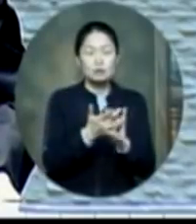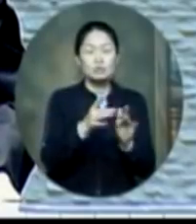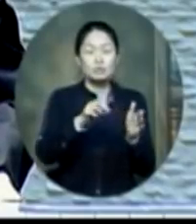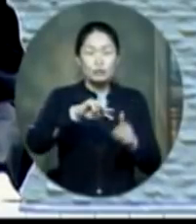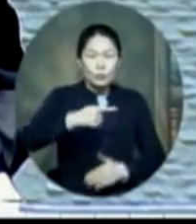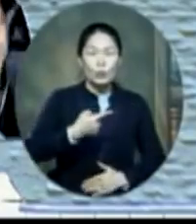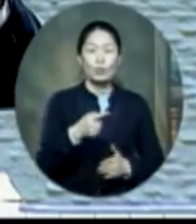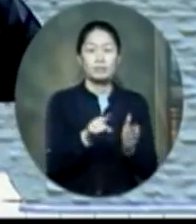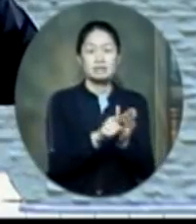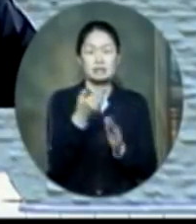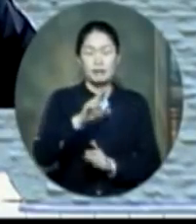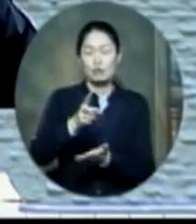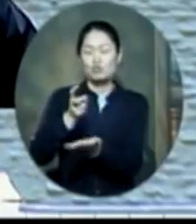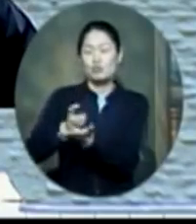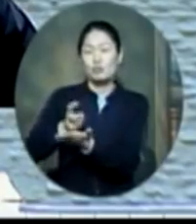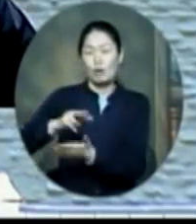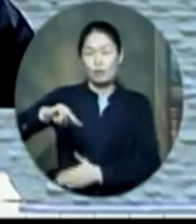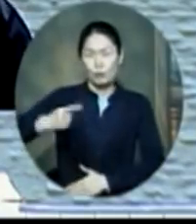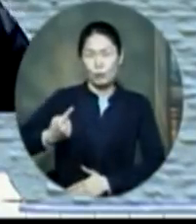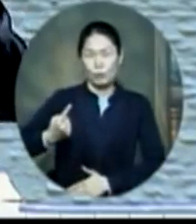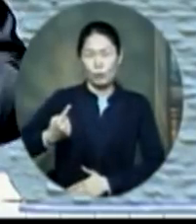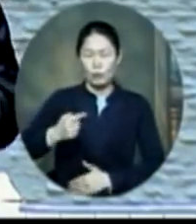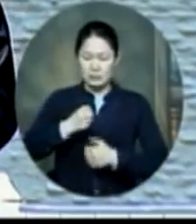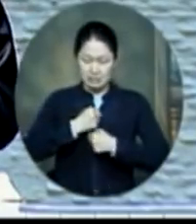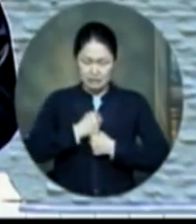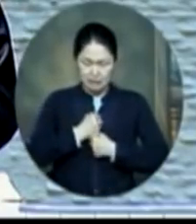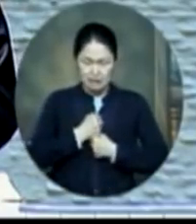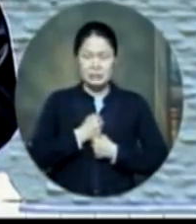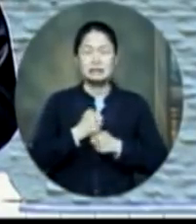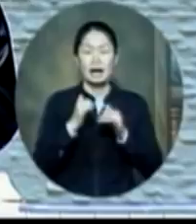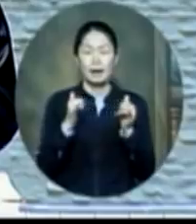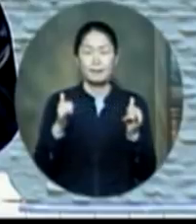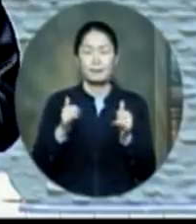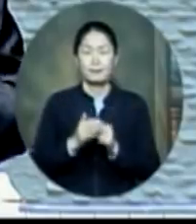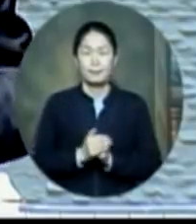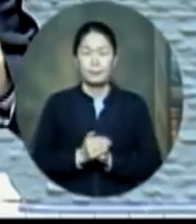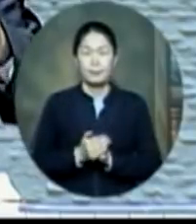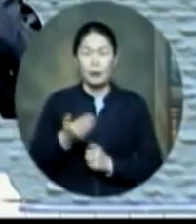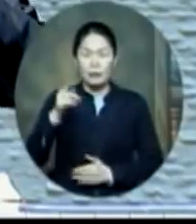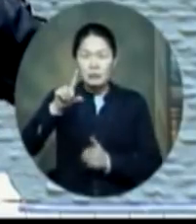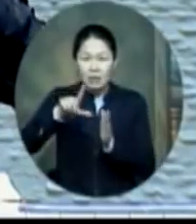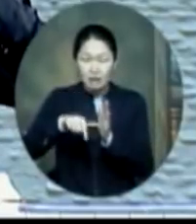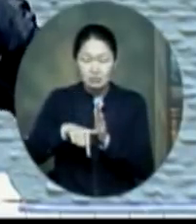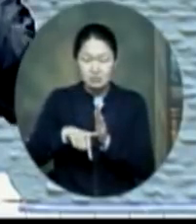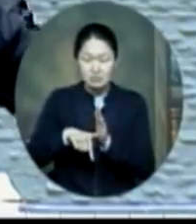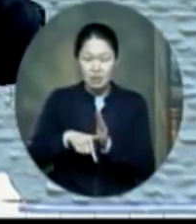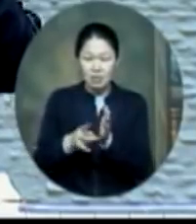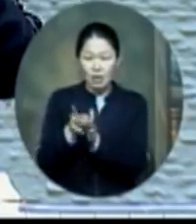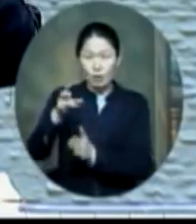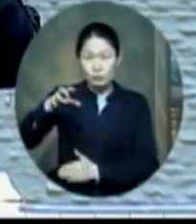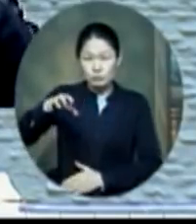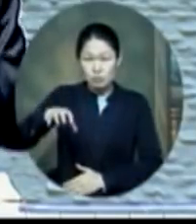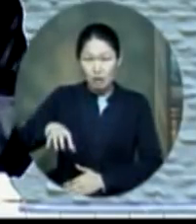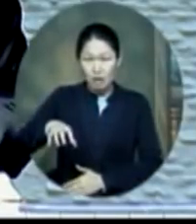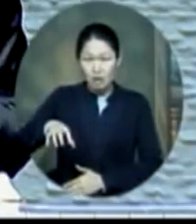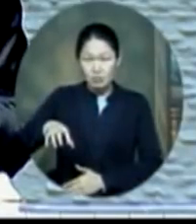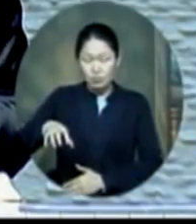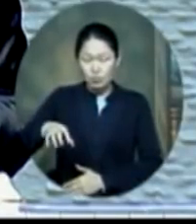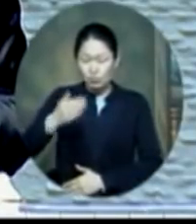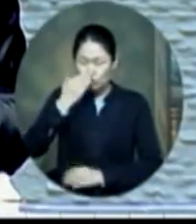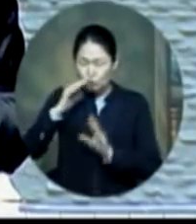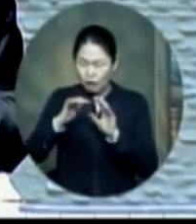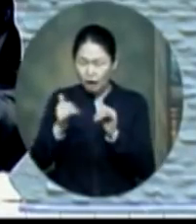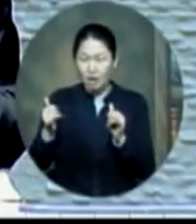믿지만 율법도 지키는 사람들이었어요. 그때 당시에 예루살렘은 유대교의